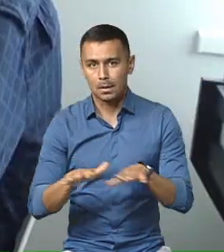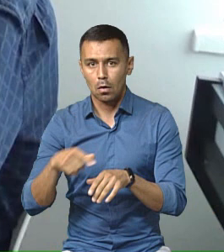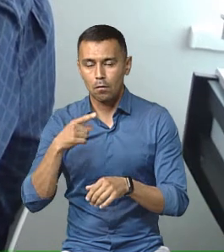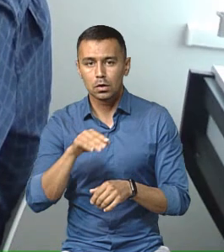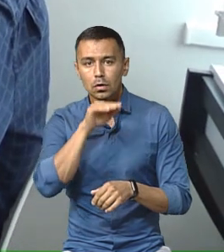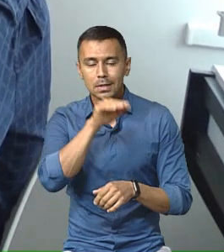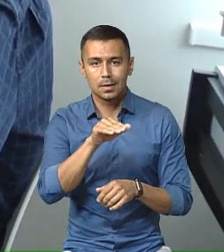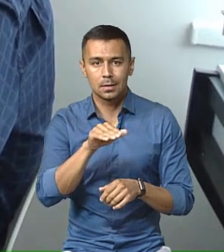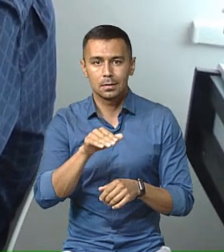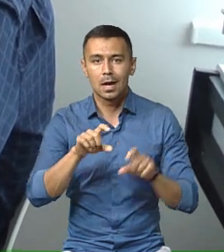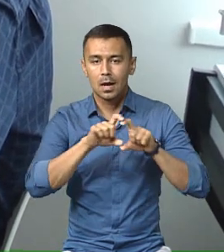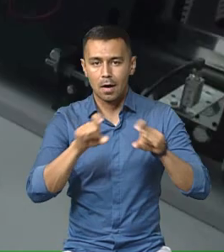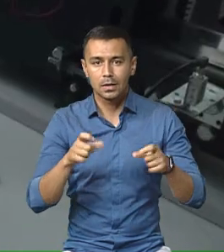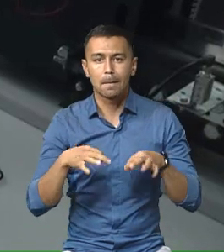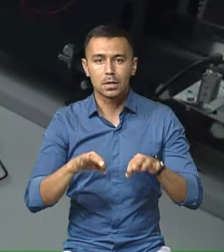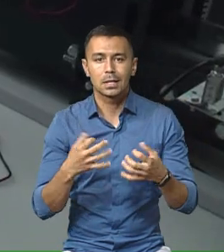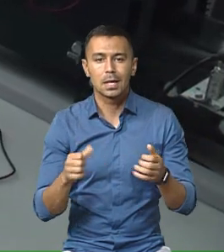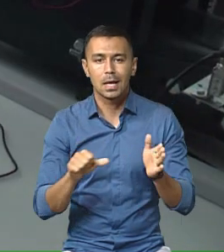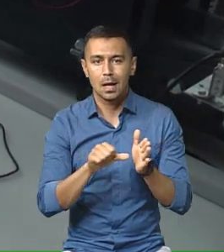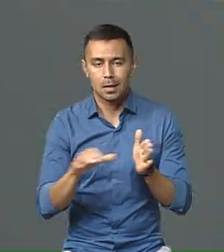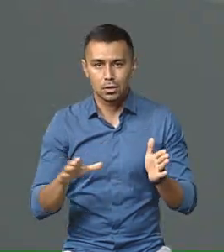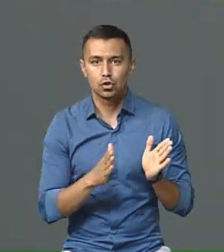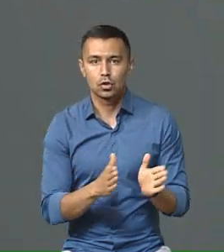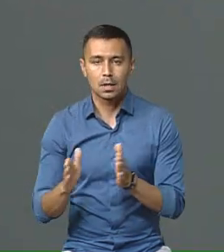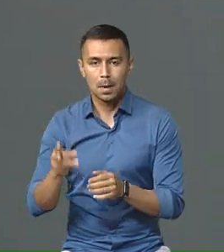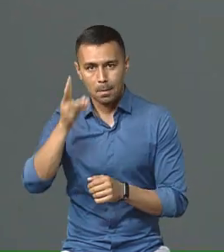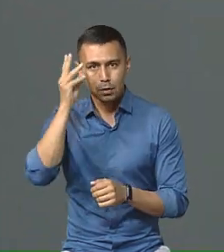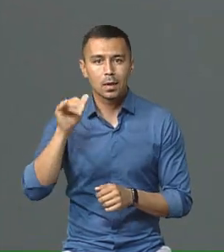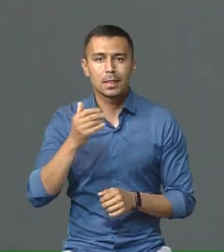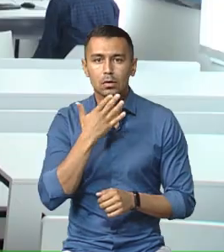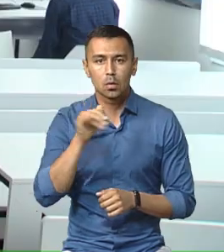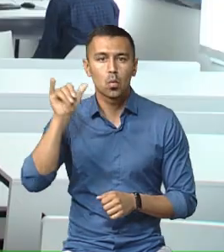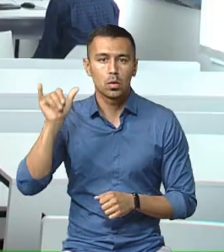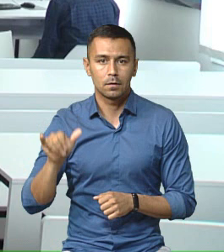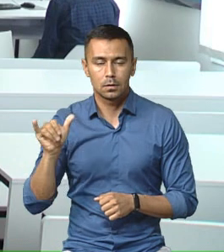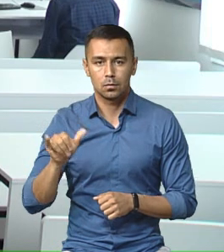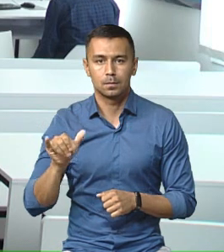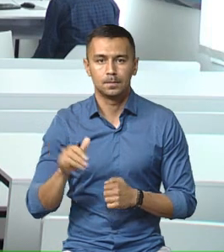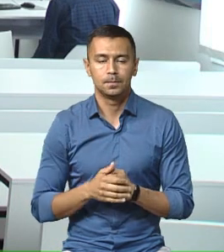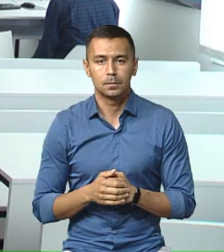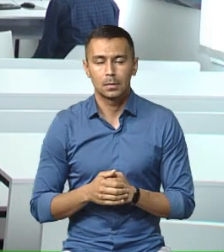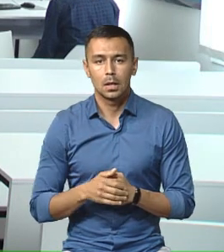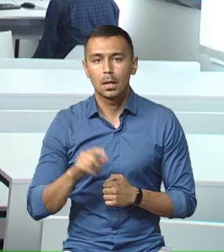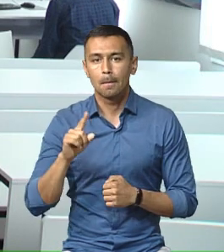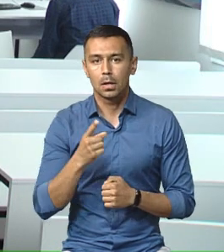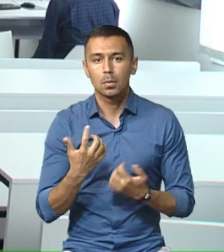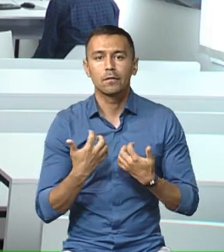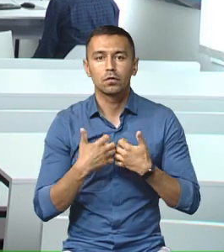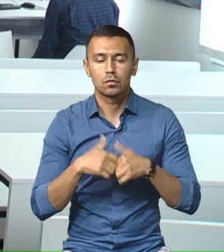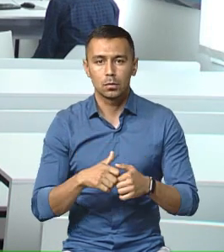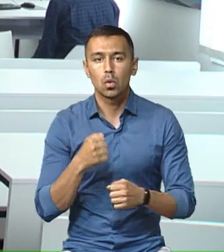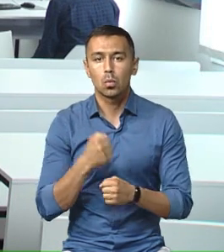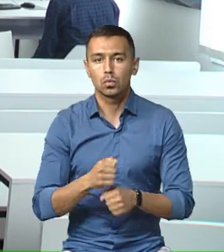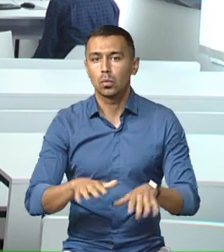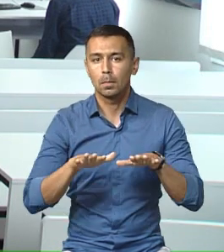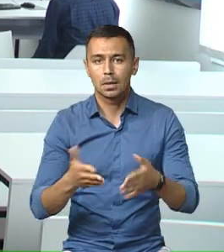доцент кафедри машин і апаратів електромеханічних та енергетичних систем Хмельницького національного університету Павло Майдан. На першому автоматизованому робочому